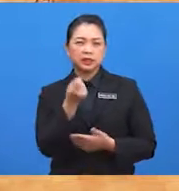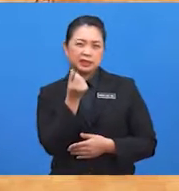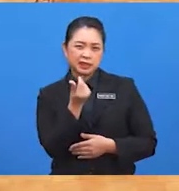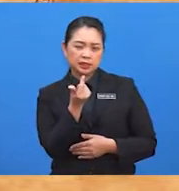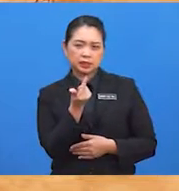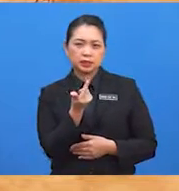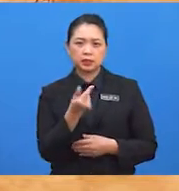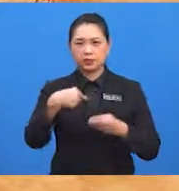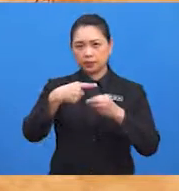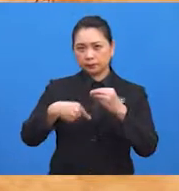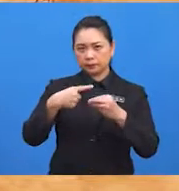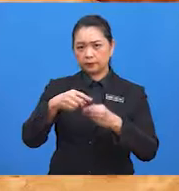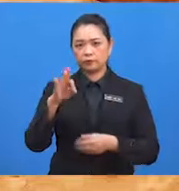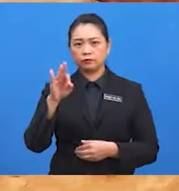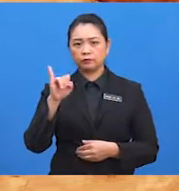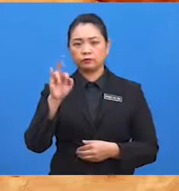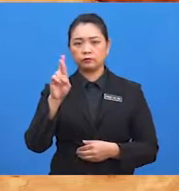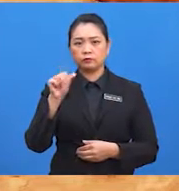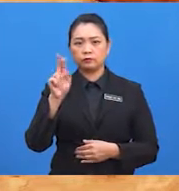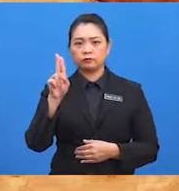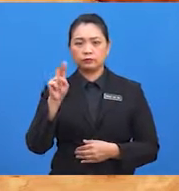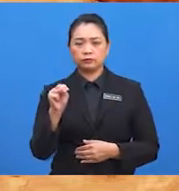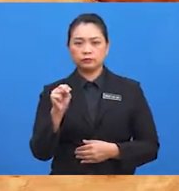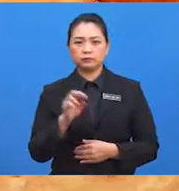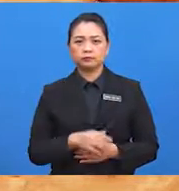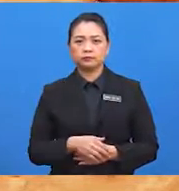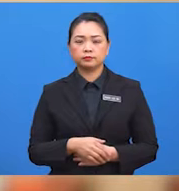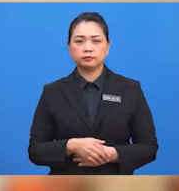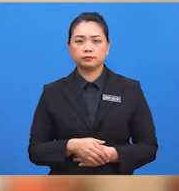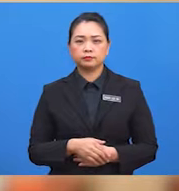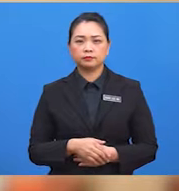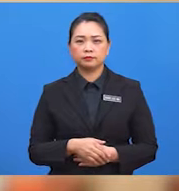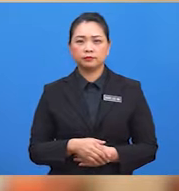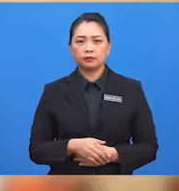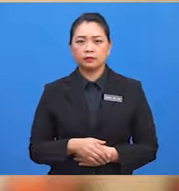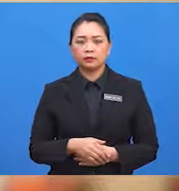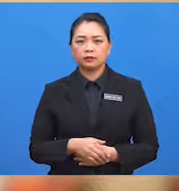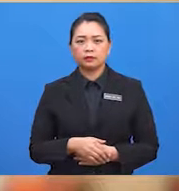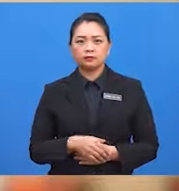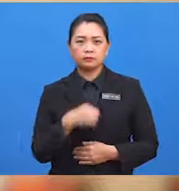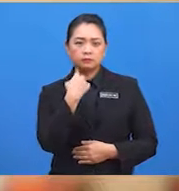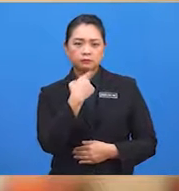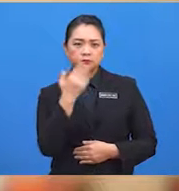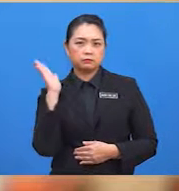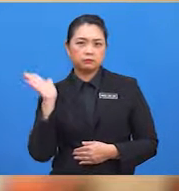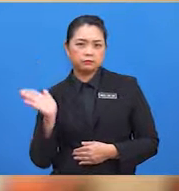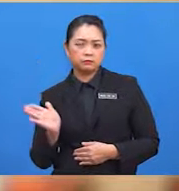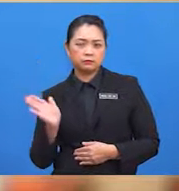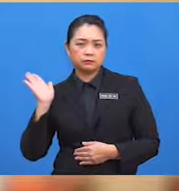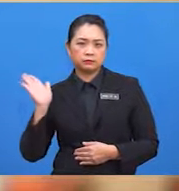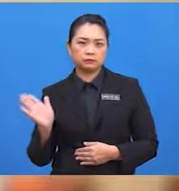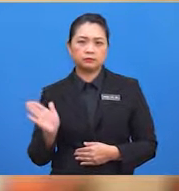mengenai Fir'aun Ramses II. Raja Ramses II merupakan Fir'aun ketiga dari